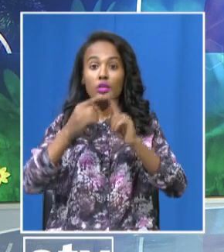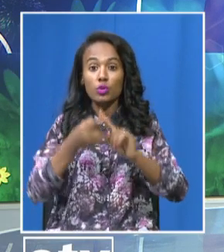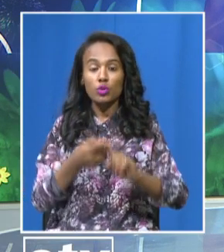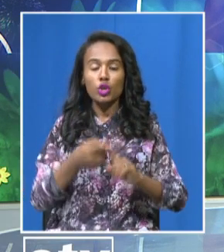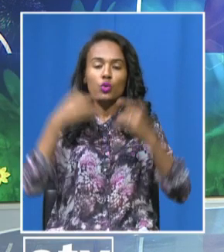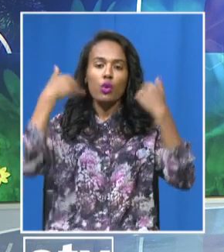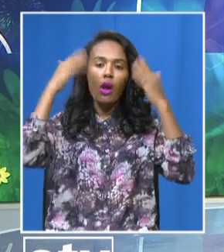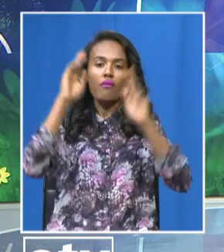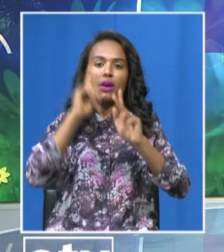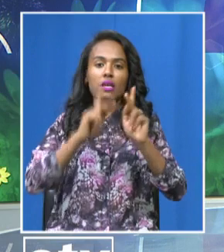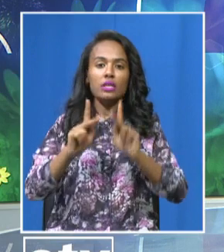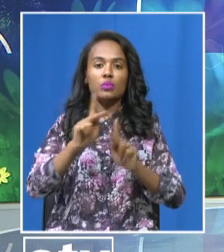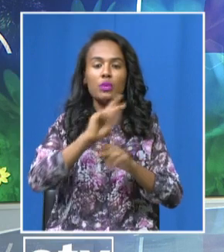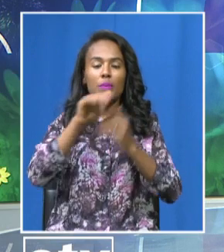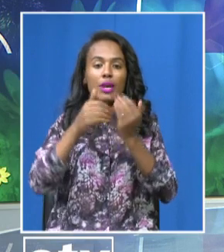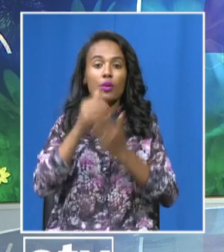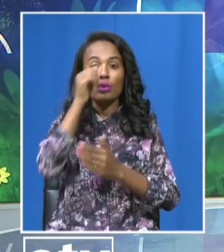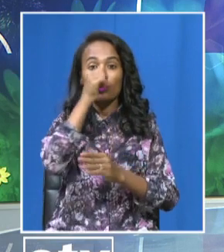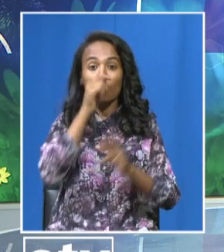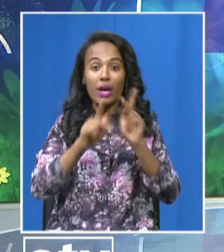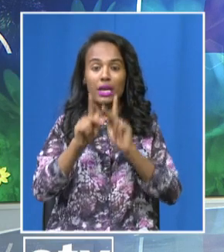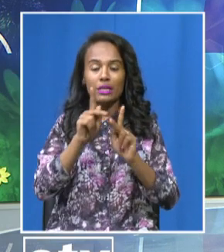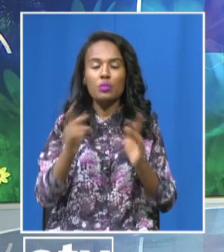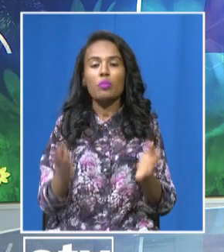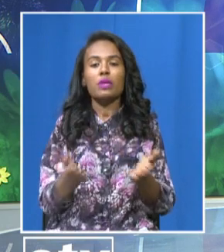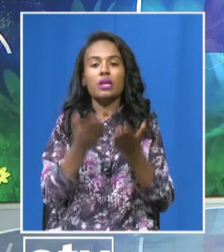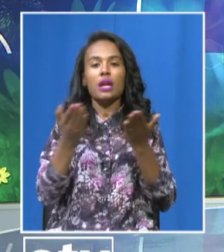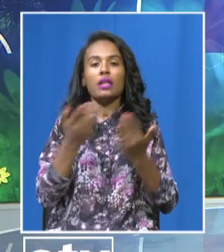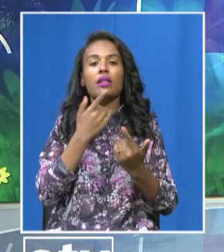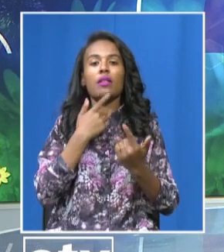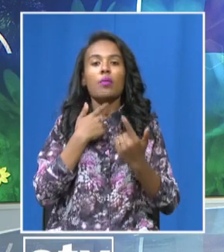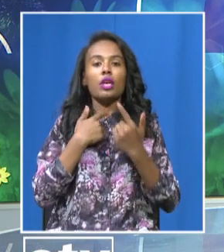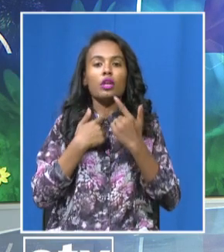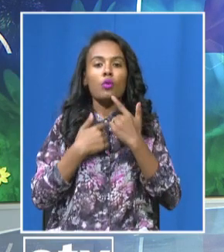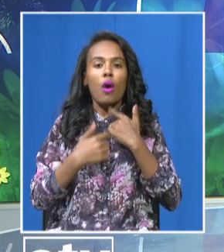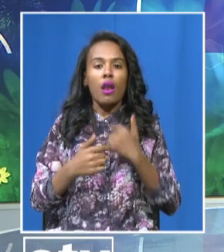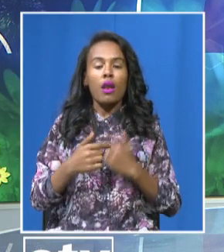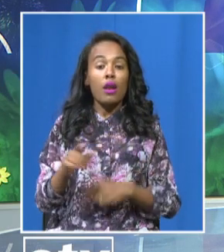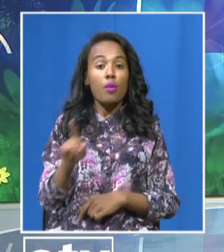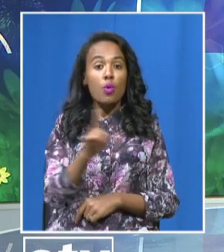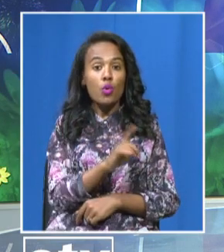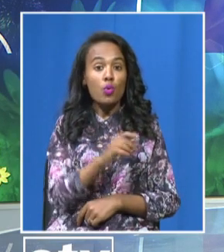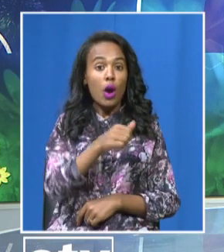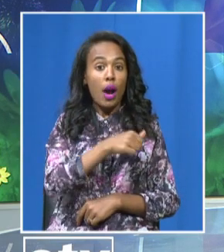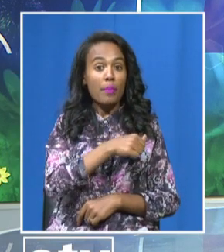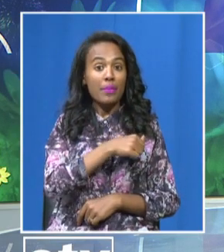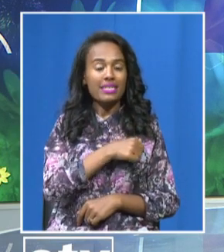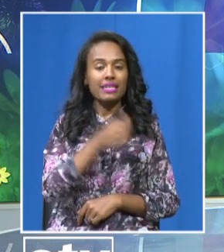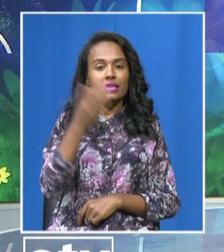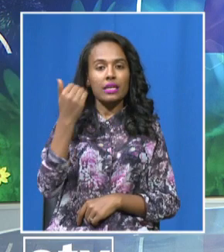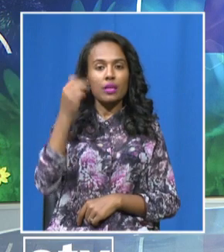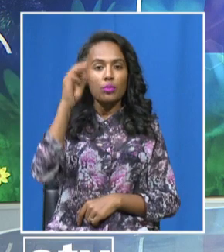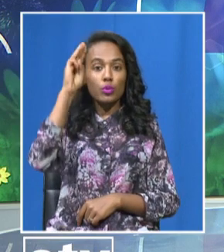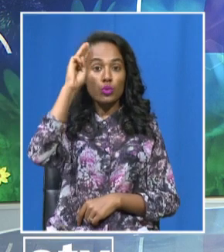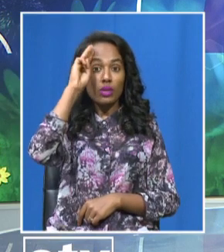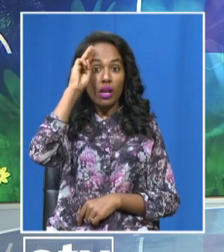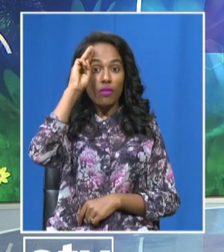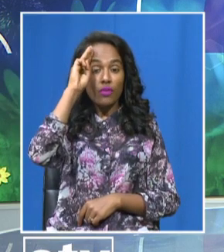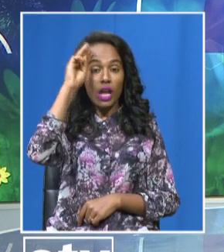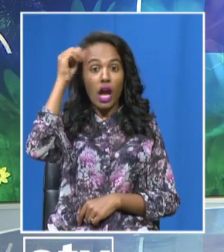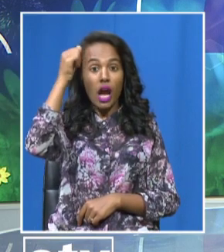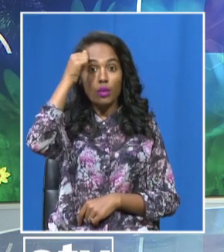ዘመዶቻቸው፣ ለአፋር ህዝብና ለመላ ኢትዮጵያ ህዝብም መጽናናትን ተመኝተዋል። ለመሆኑ አምባሳደር የነበሩ ሱልጣን ሐምፍሪ